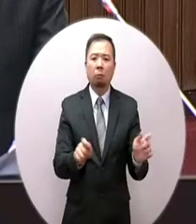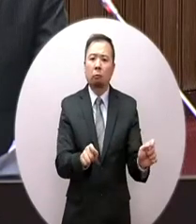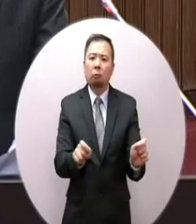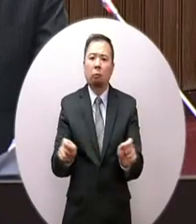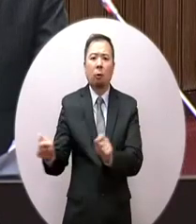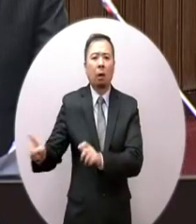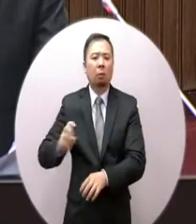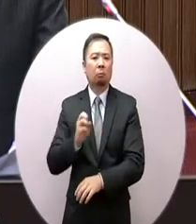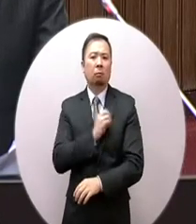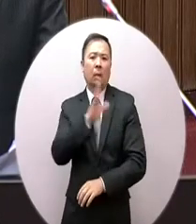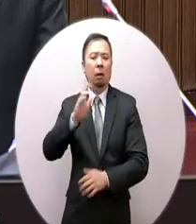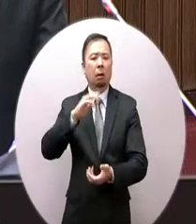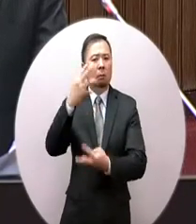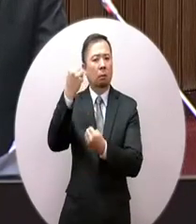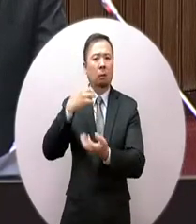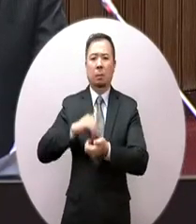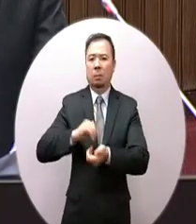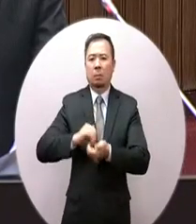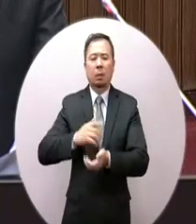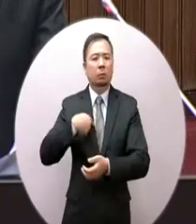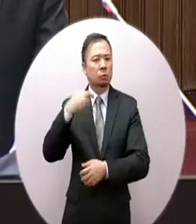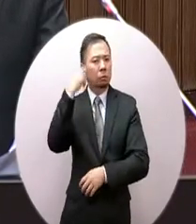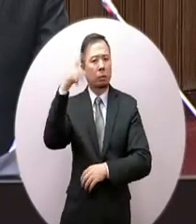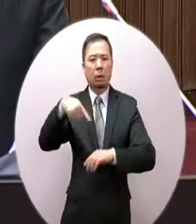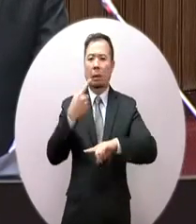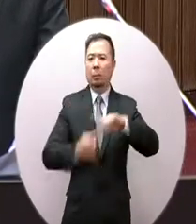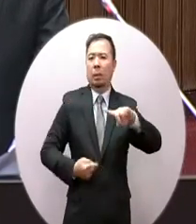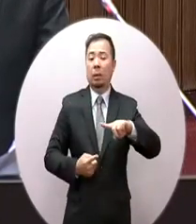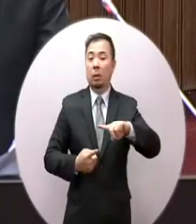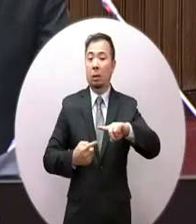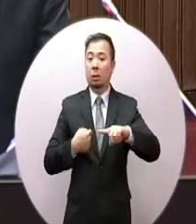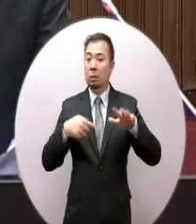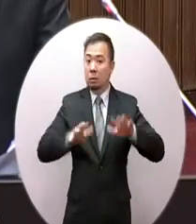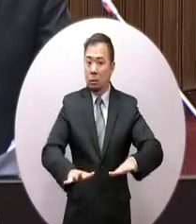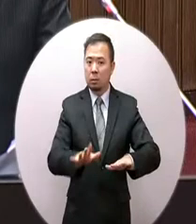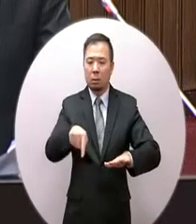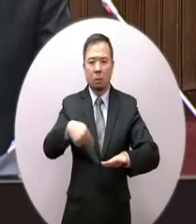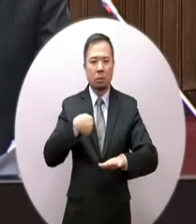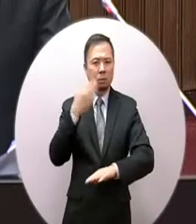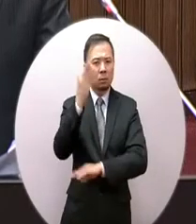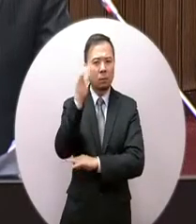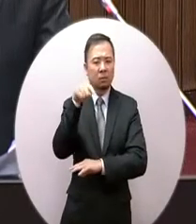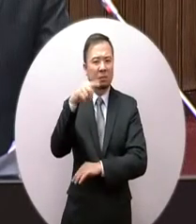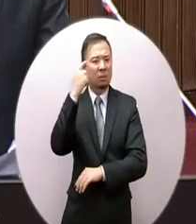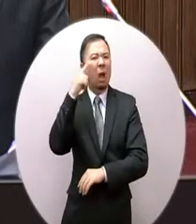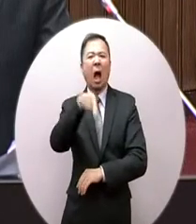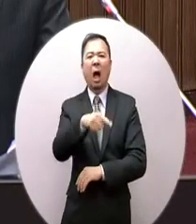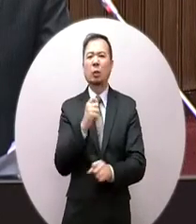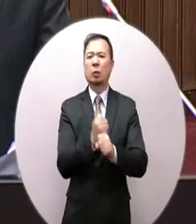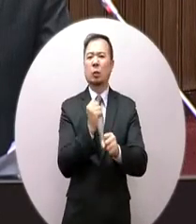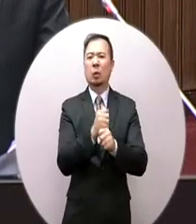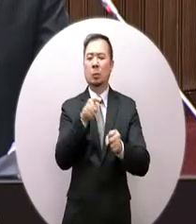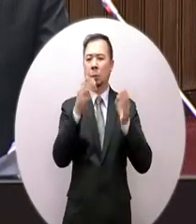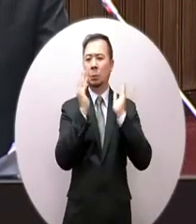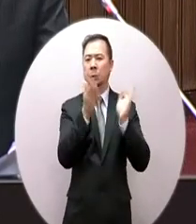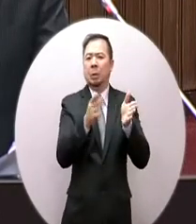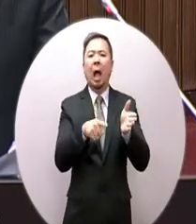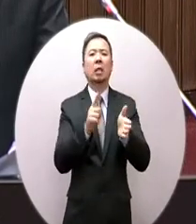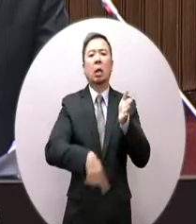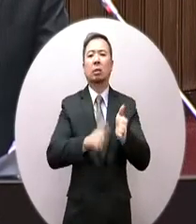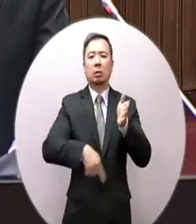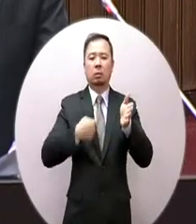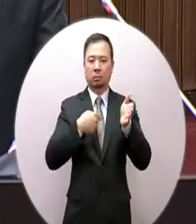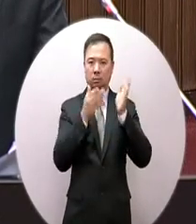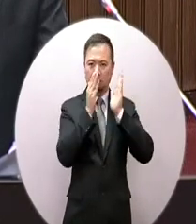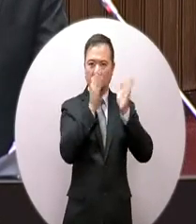套。我认为说现在的政府就是柿子专挑软的吃，你就是改军功叫7月1号要